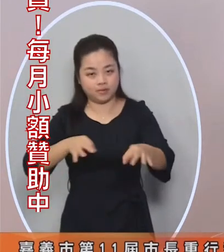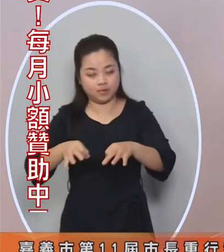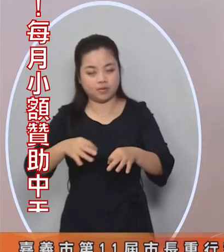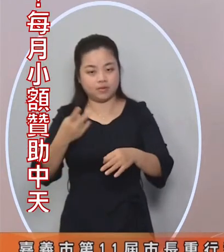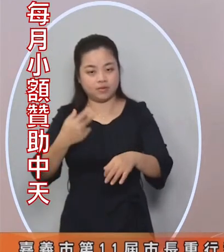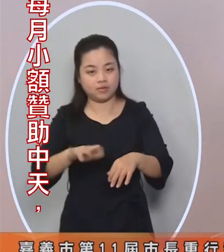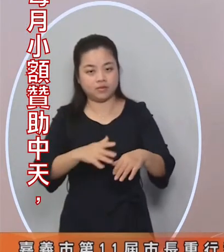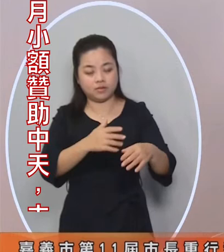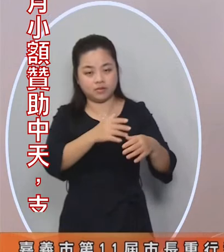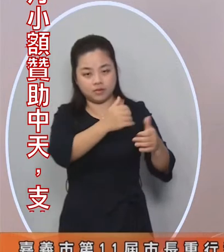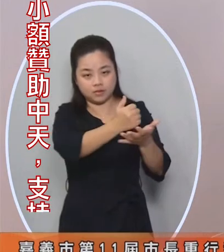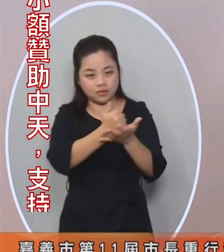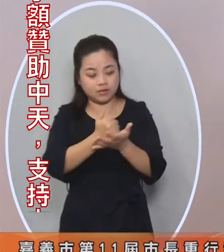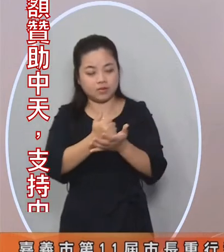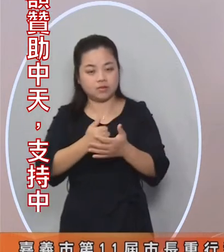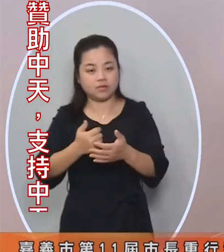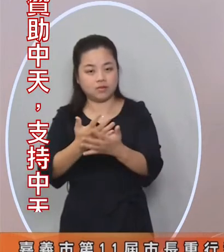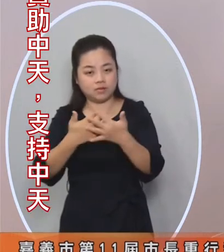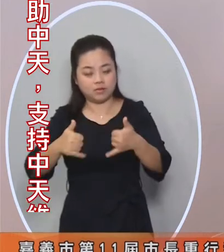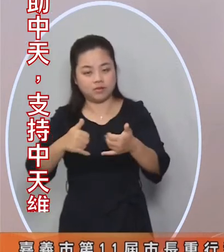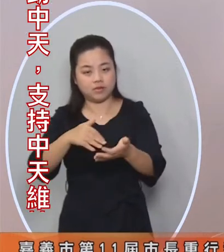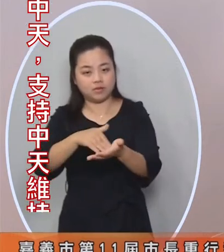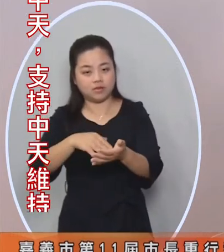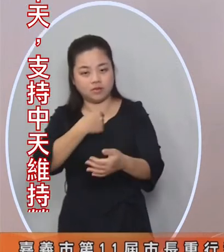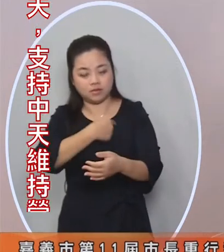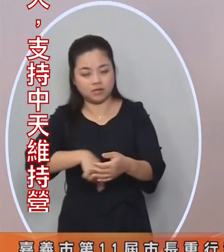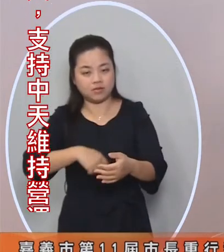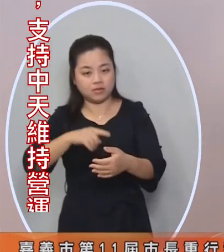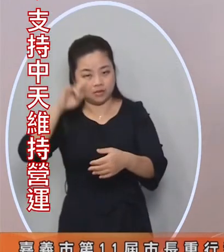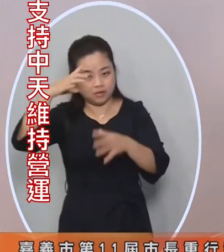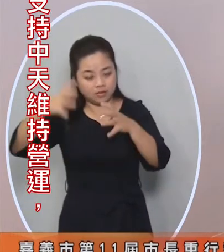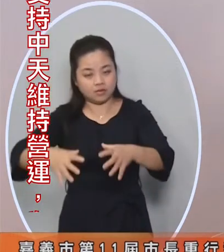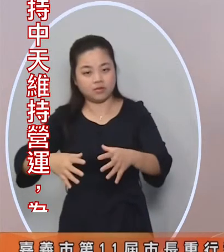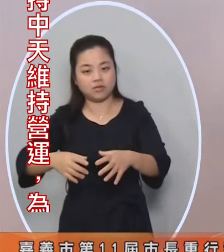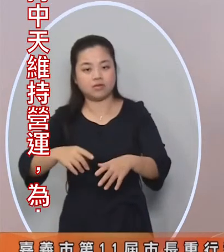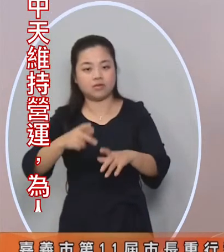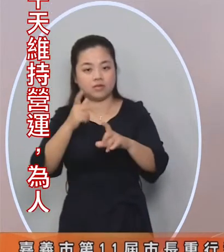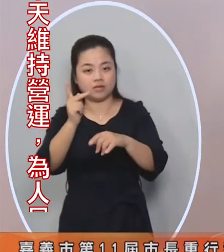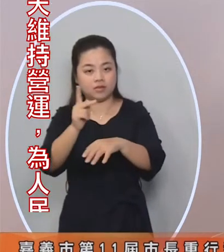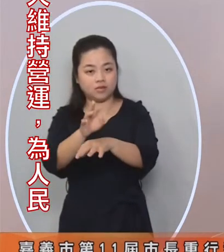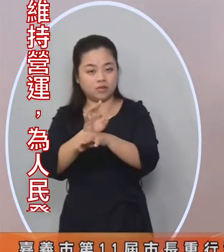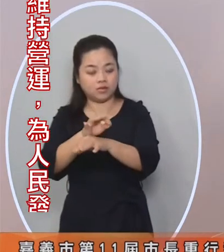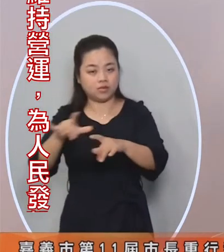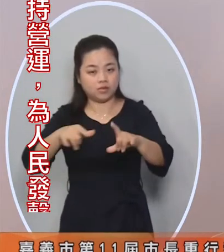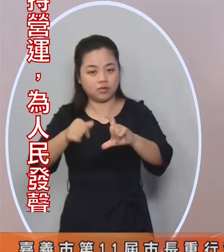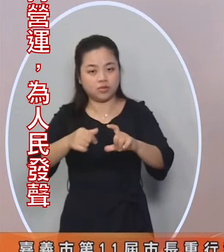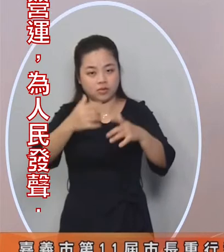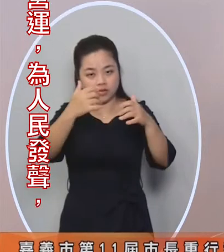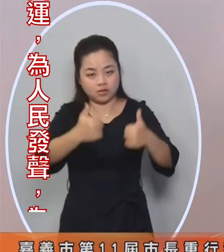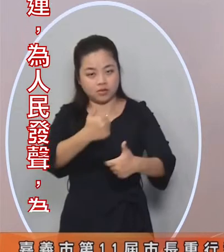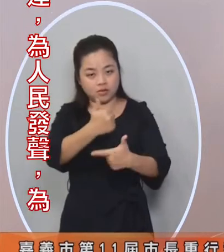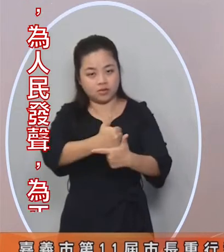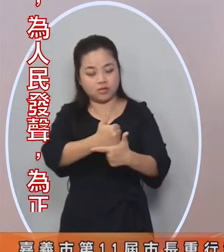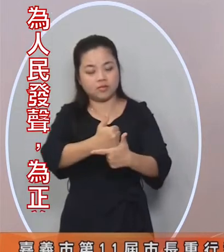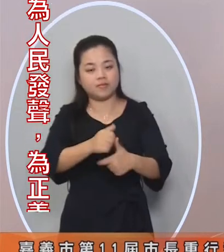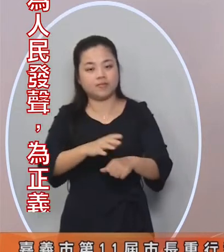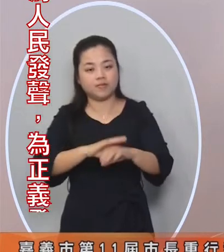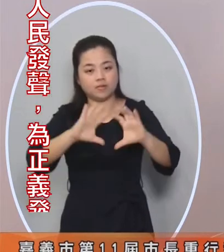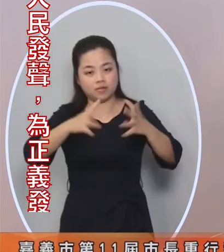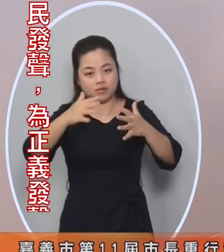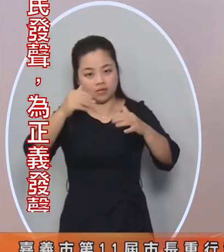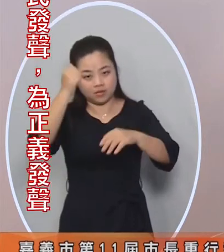技产业来家设立软体科学园区，将都市年轻化，增盖国宅，协助超低